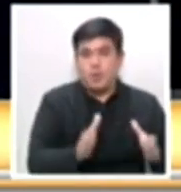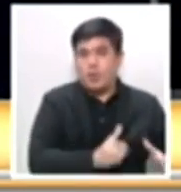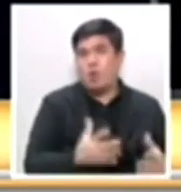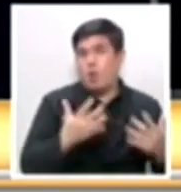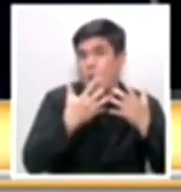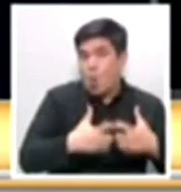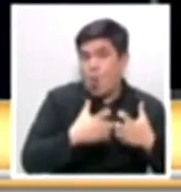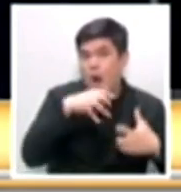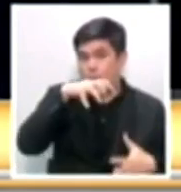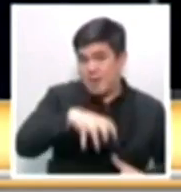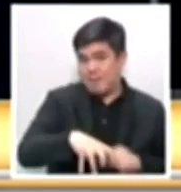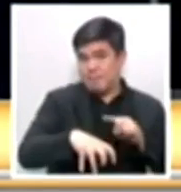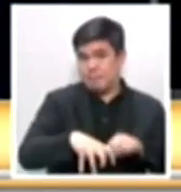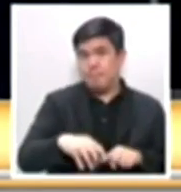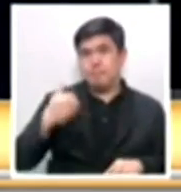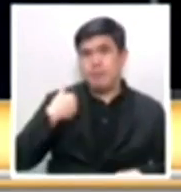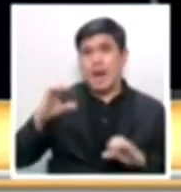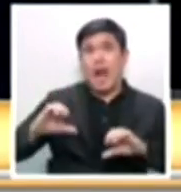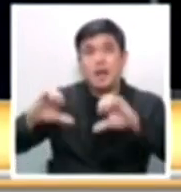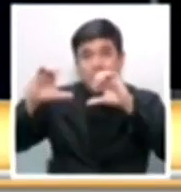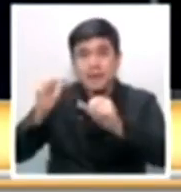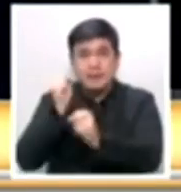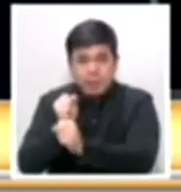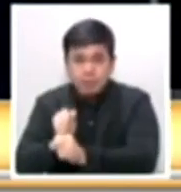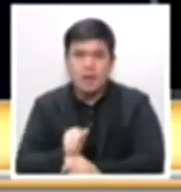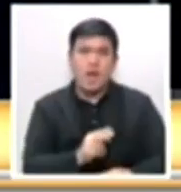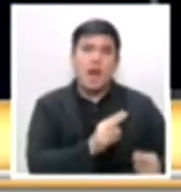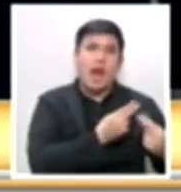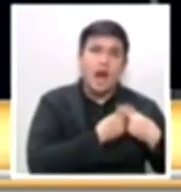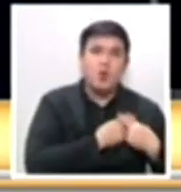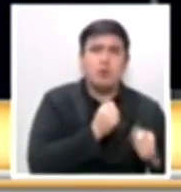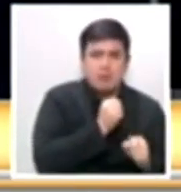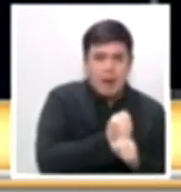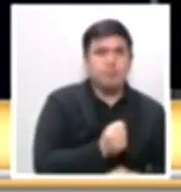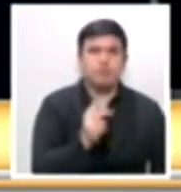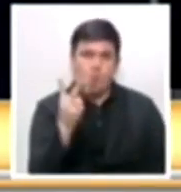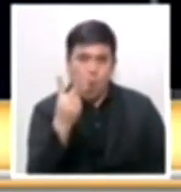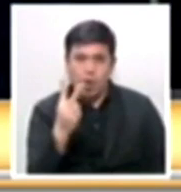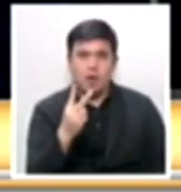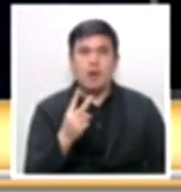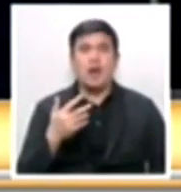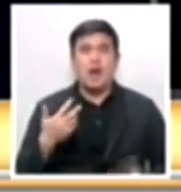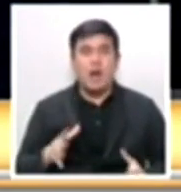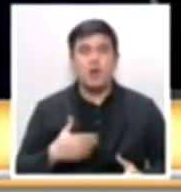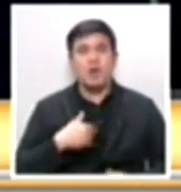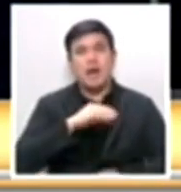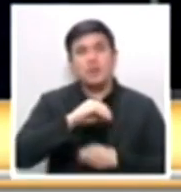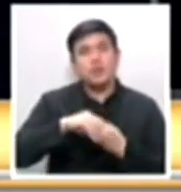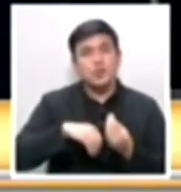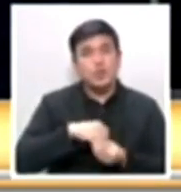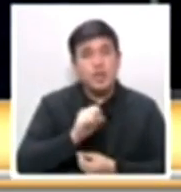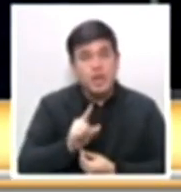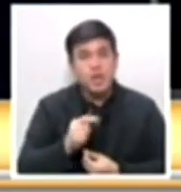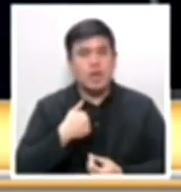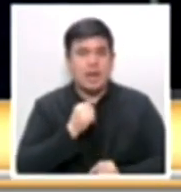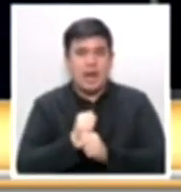งสิ้นในประเทศไทยทั้งสิ้นมีทั้งรัฐทำและเอกชนทำกลับไปถึงทฤษฎีของการบริหารธุรกิจสิ่งใดที่รัฐทำได้รัฐก็